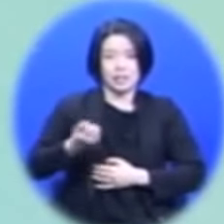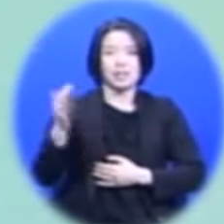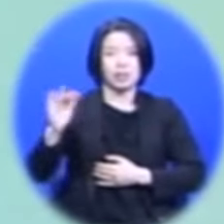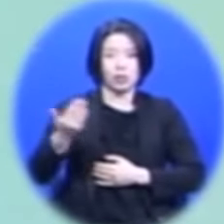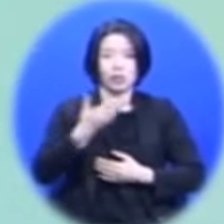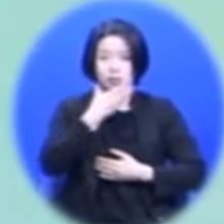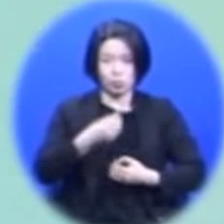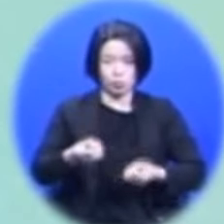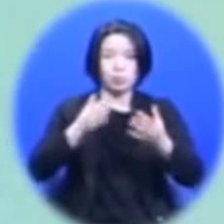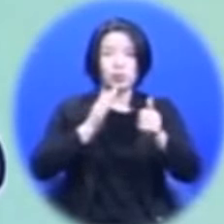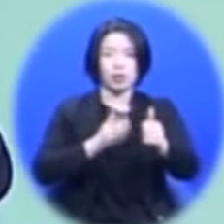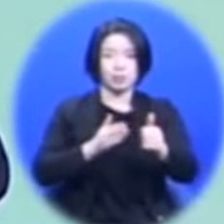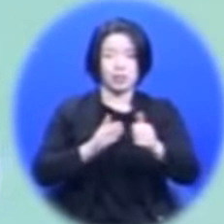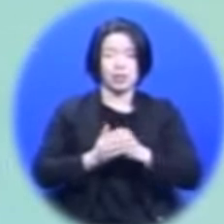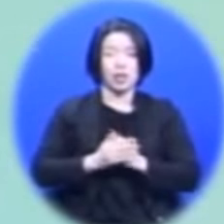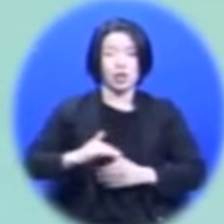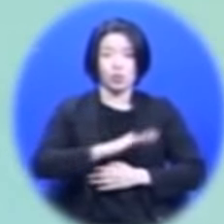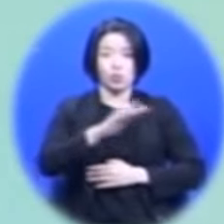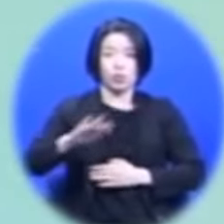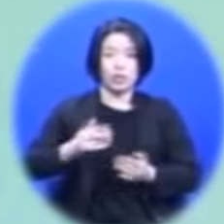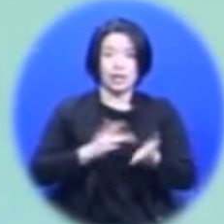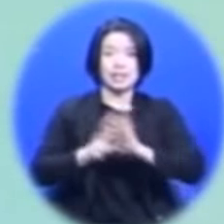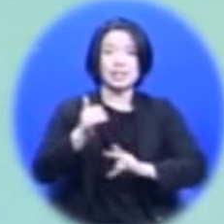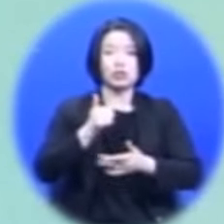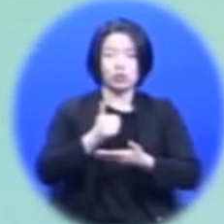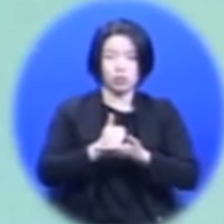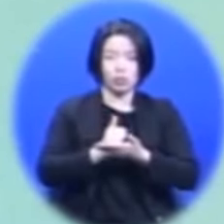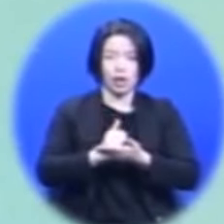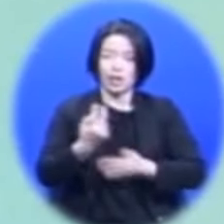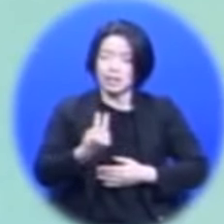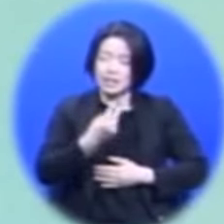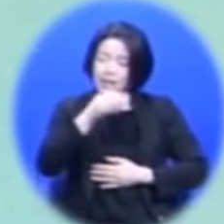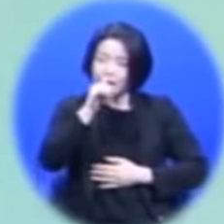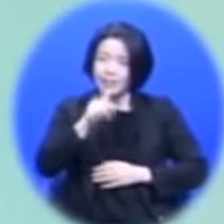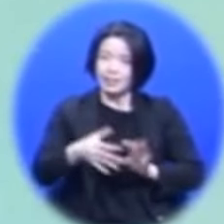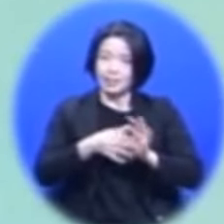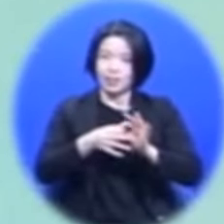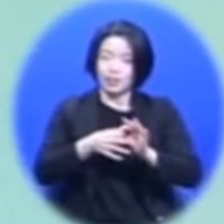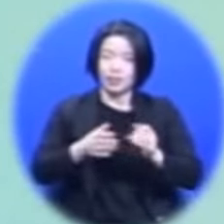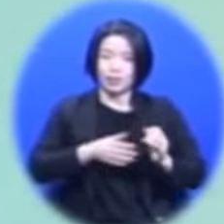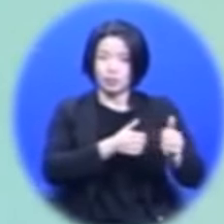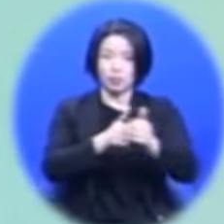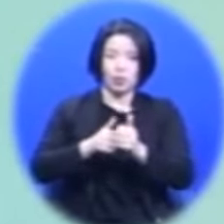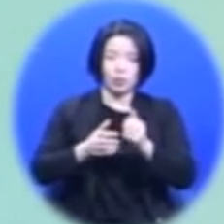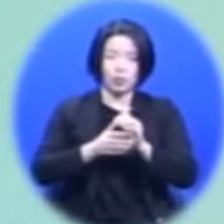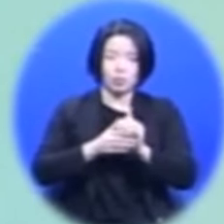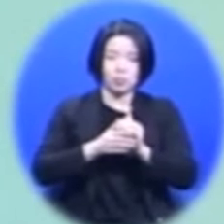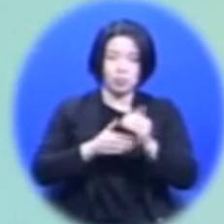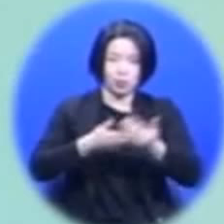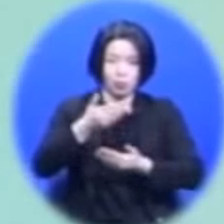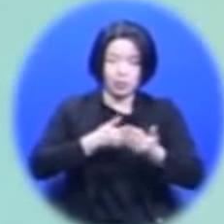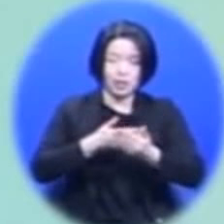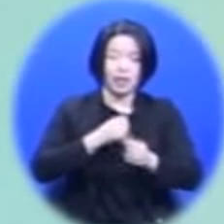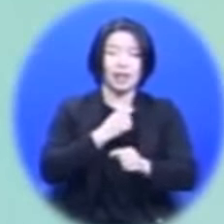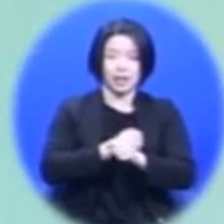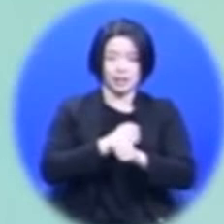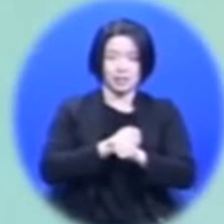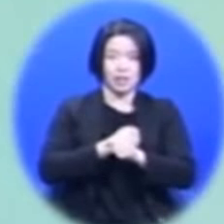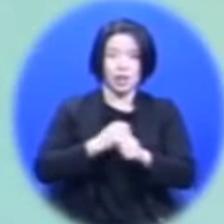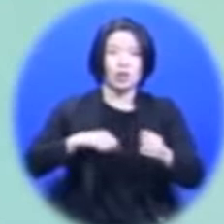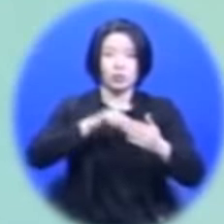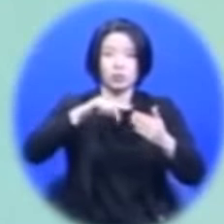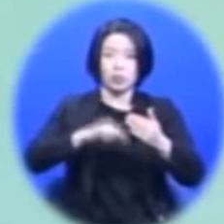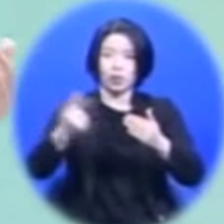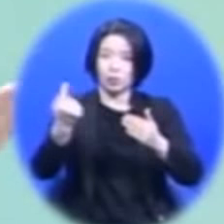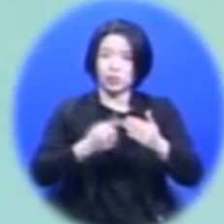축복합니다. 우리가 예수님과 살아있는 교제를 나누는 우리 안에 오신 예수님을 내가 알고